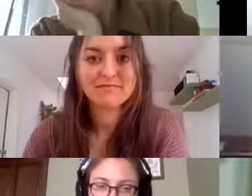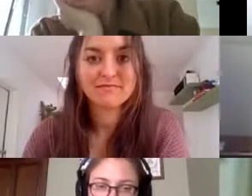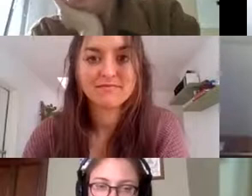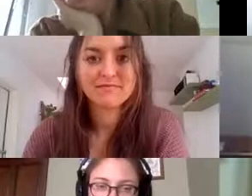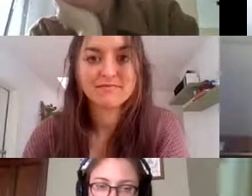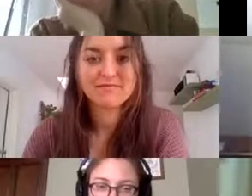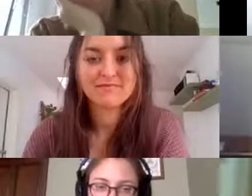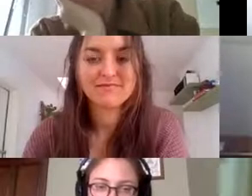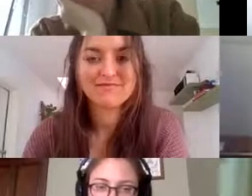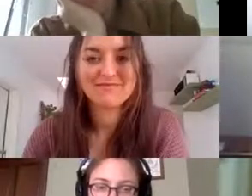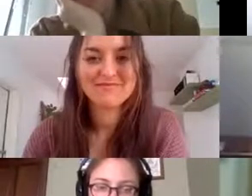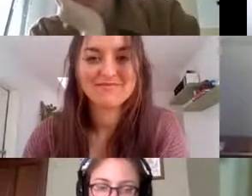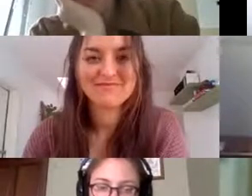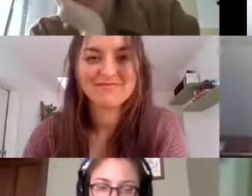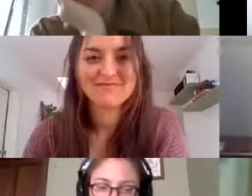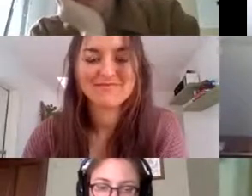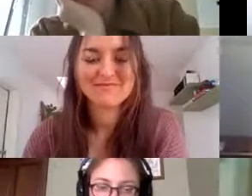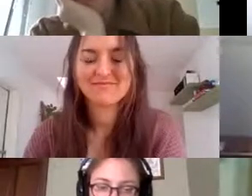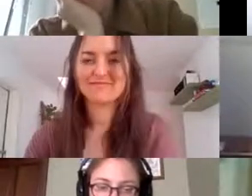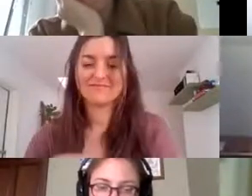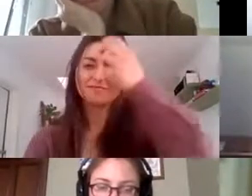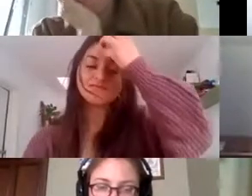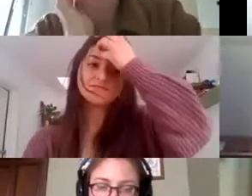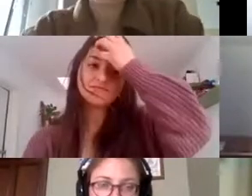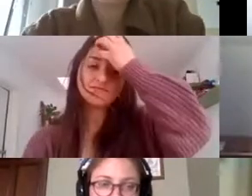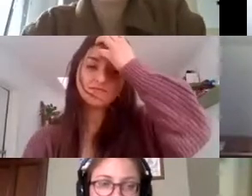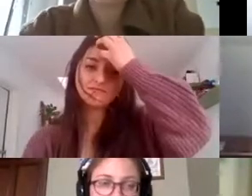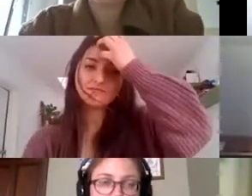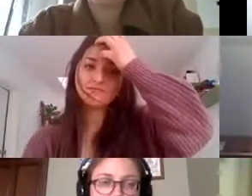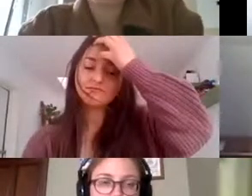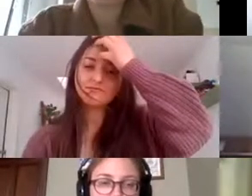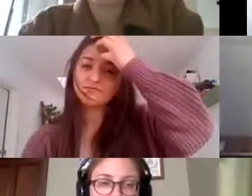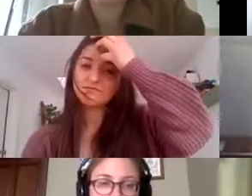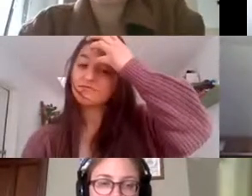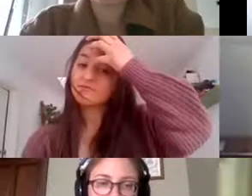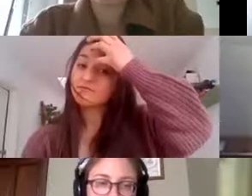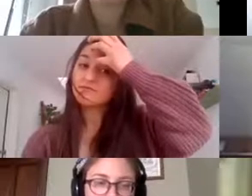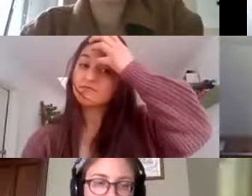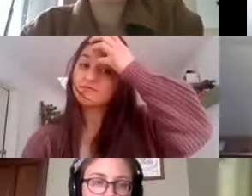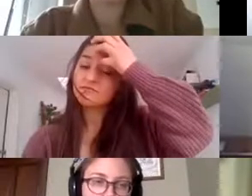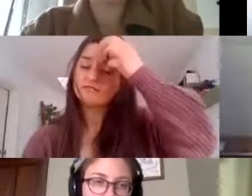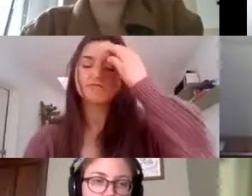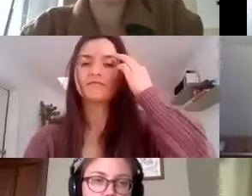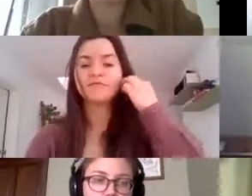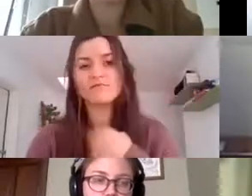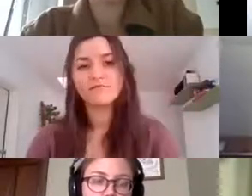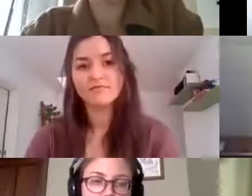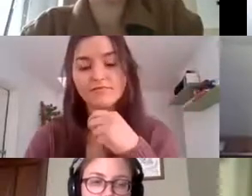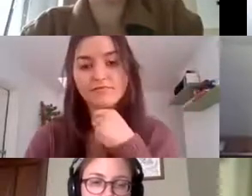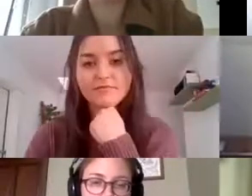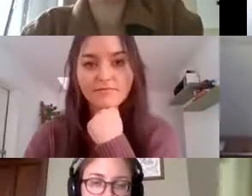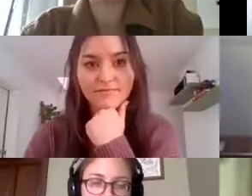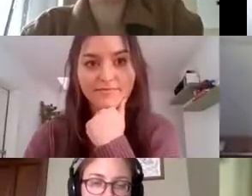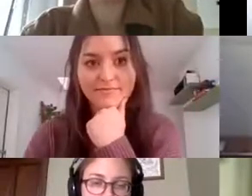Hanna, ik ging gewoon zeggen, als je specifiek inspiratie zoekt of op inspiratietour wilde om een bepaald thema, dan hoor ik het graag nog en dan